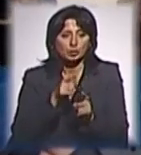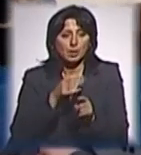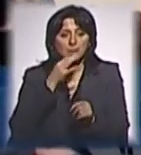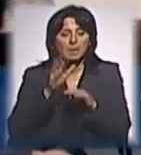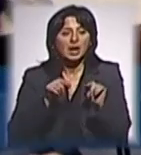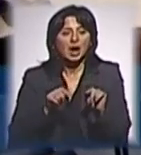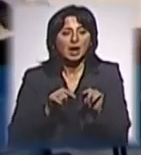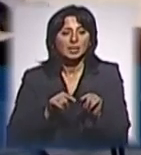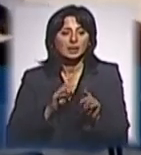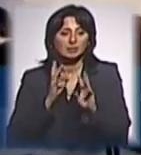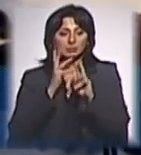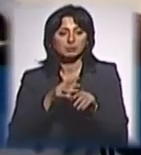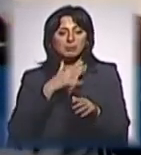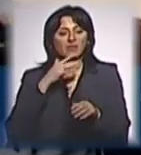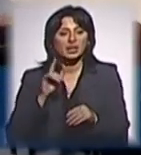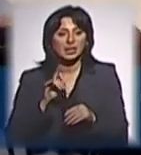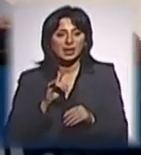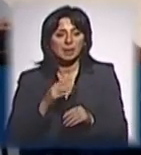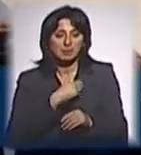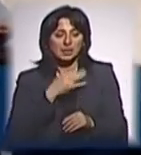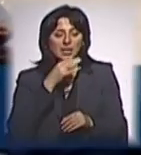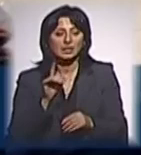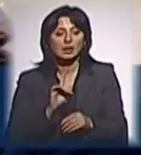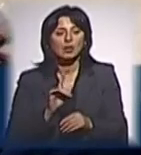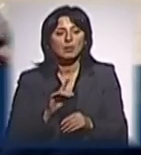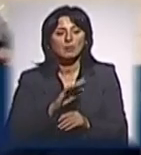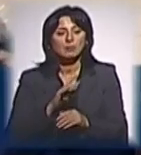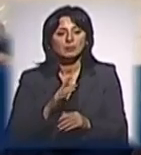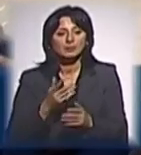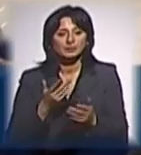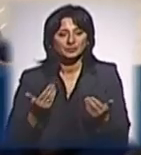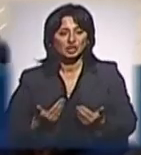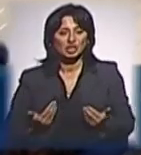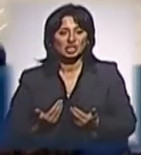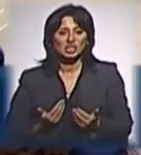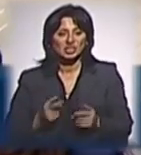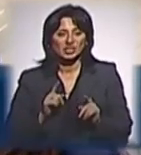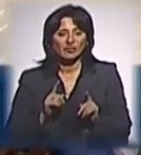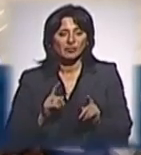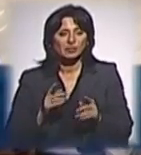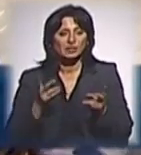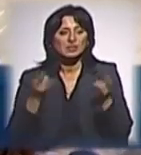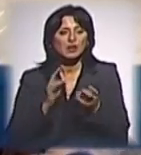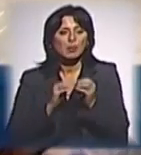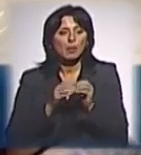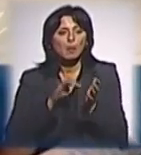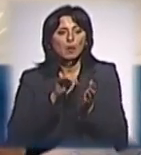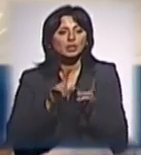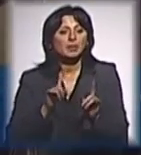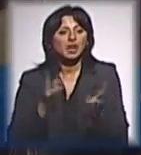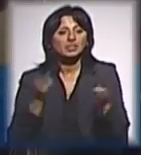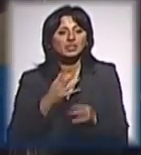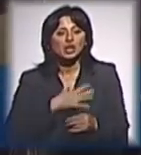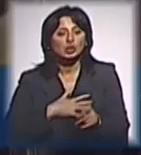აქედან უკვე მომდინარეობს ბევრი რამ, ეგა და მინდა გითხრა, რომ აი ყოფადი პრობლემების ჭრილში თუ დავინახავთ მოსახლეობას დღეს,